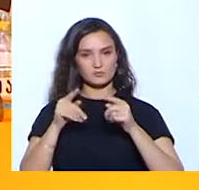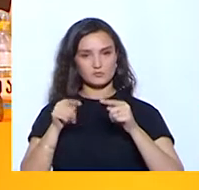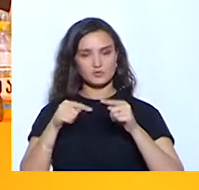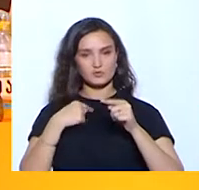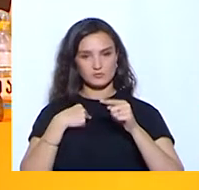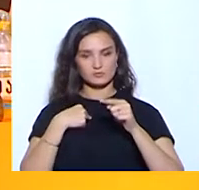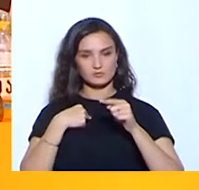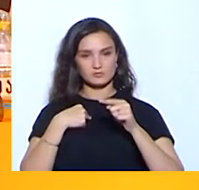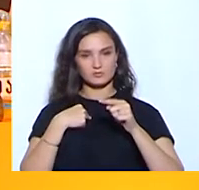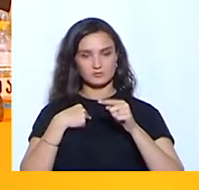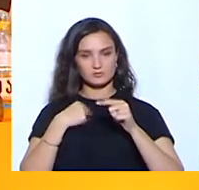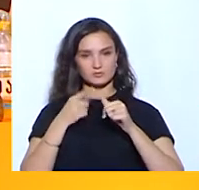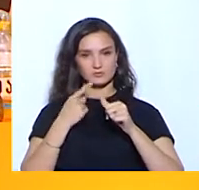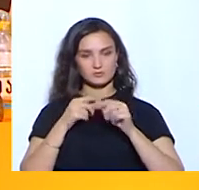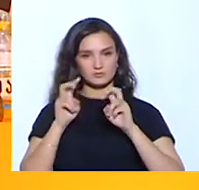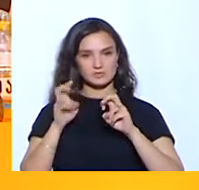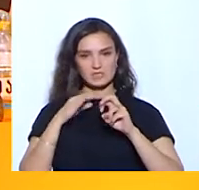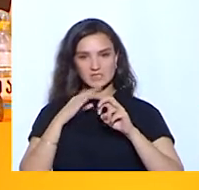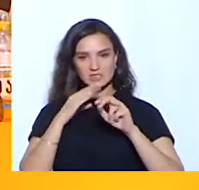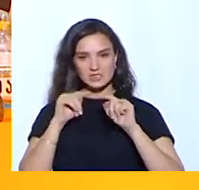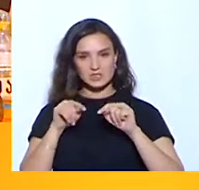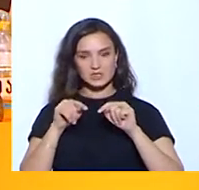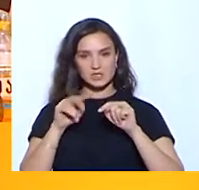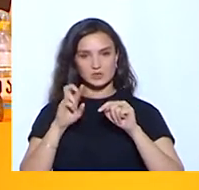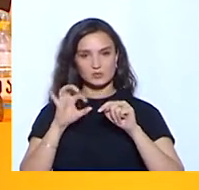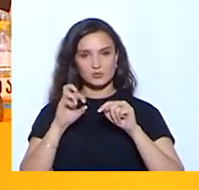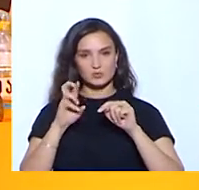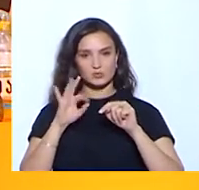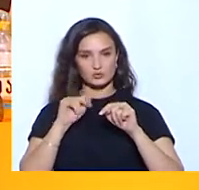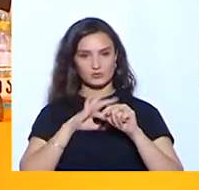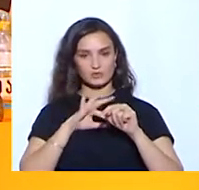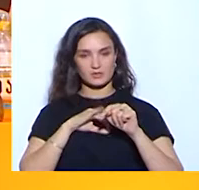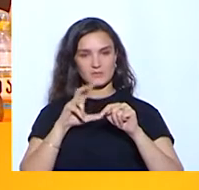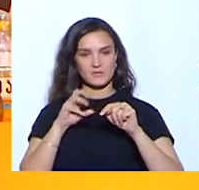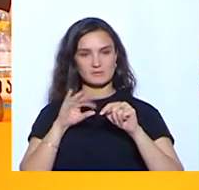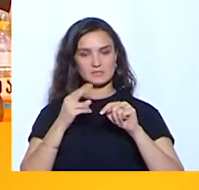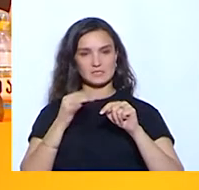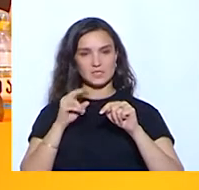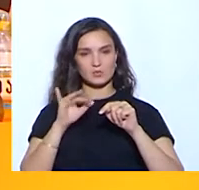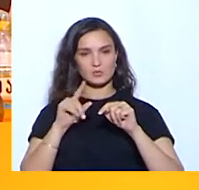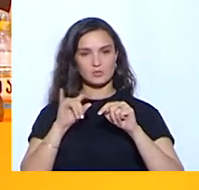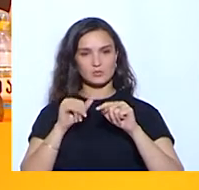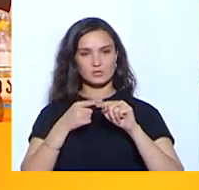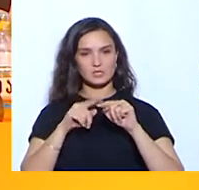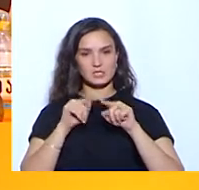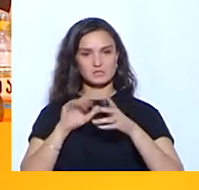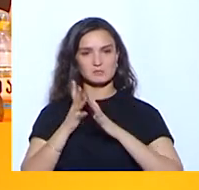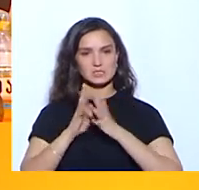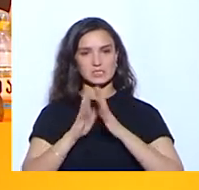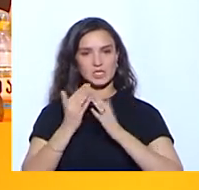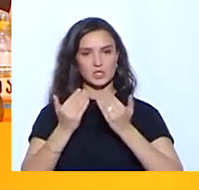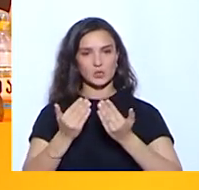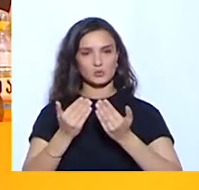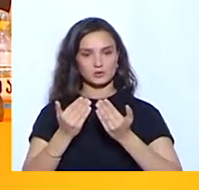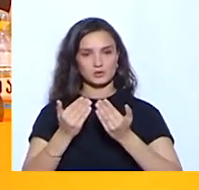ჩვენ ეგრეთ წოდებულ წყალში უხსნად ბოჭკოს ვიყენებთ. ჰემიცელულოზა, ცელულოზა, ეს არის მცენარეული